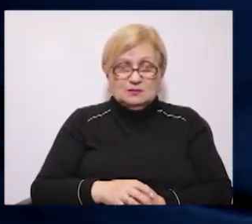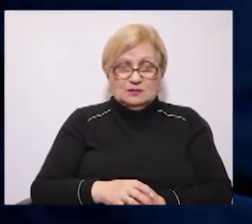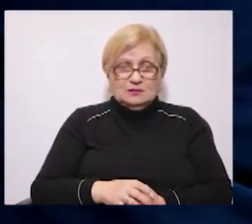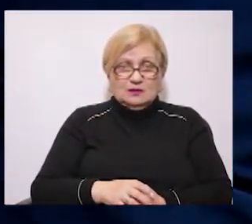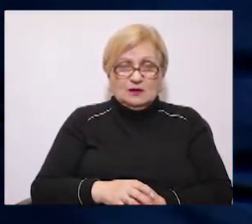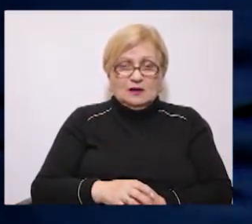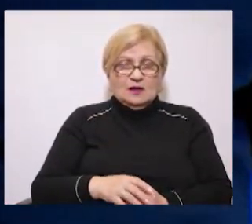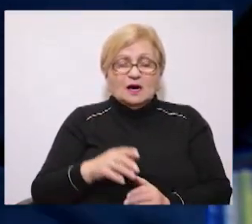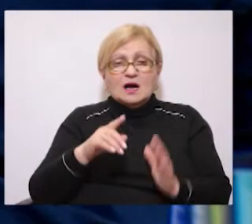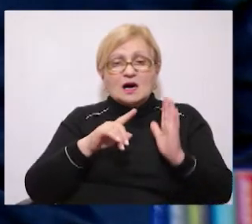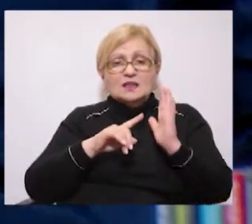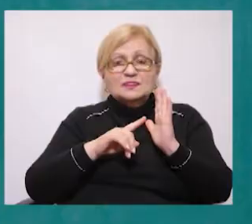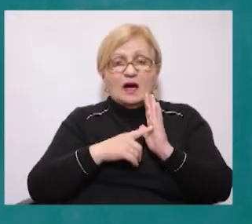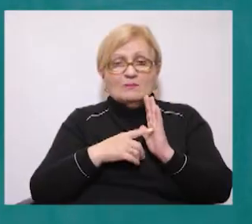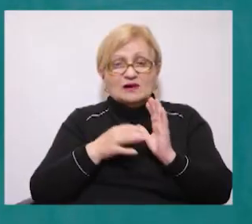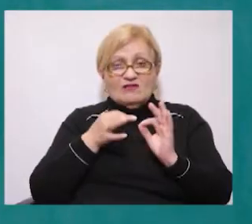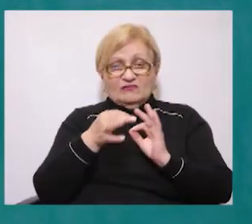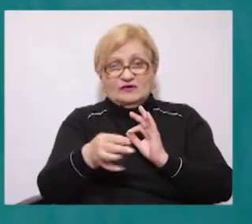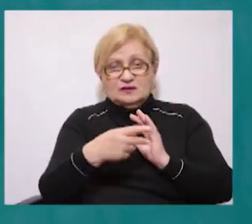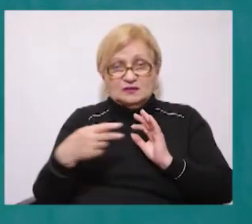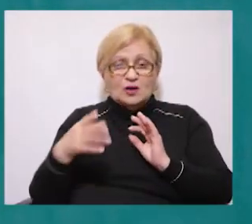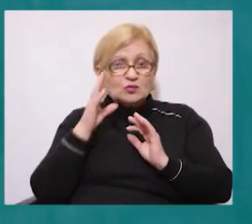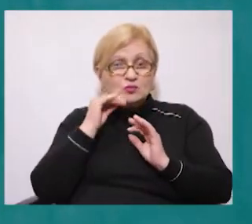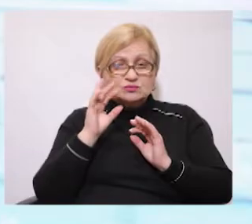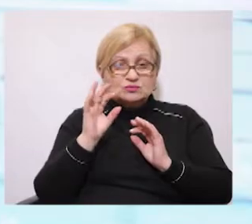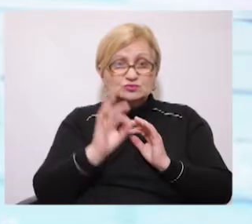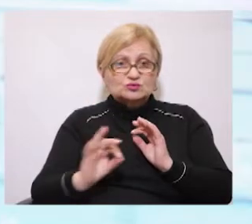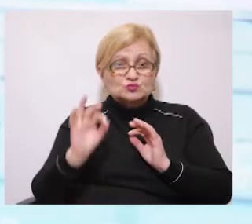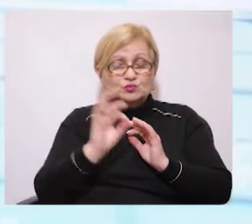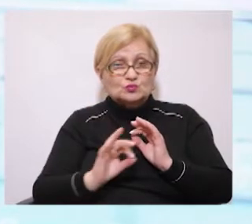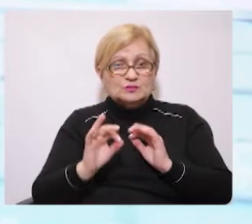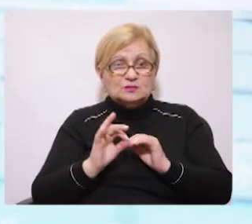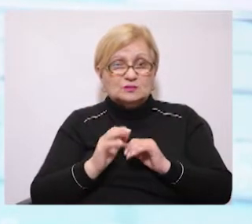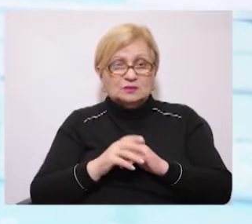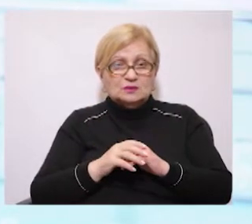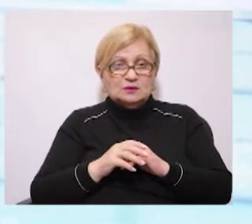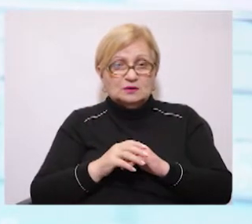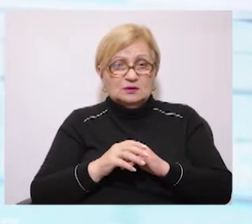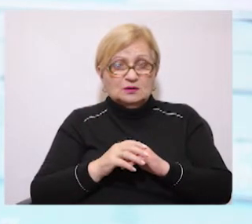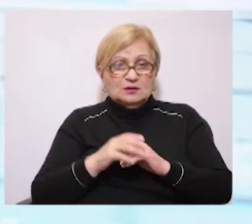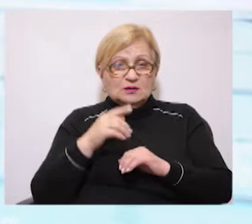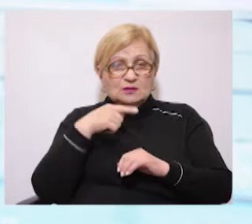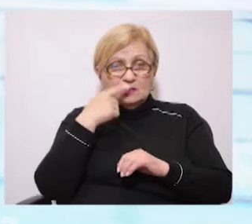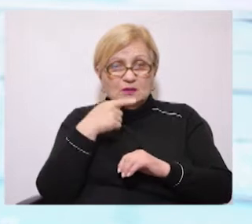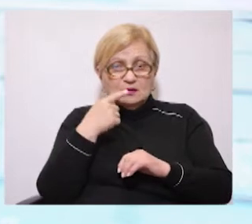ნამრავლი როდის არის ნული? აი აქ იყავით ყურადღებით, როდესაც მე ვამბობ